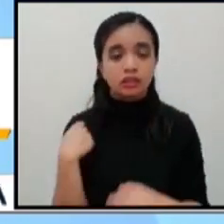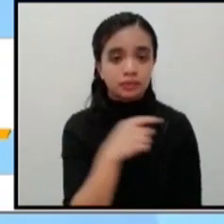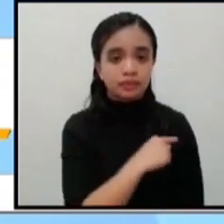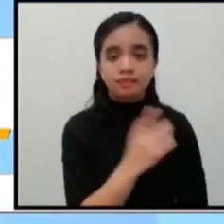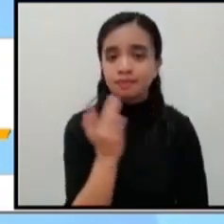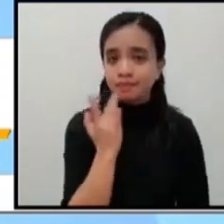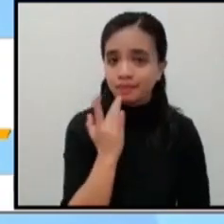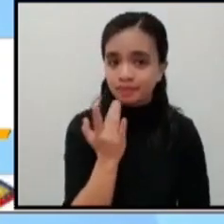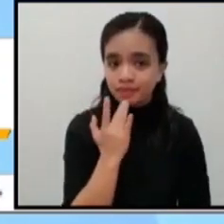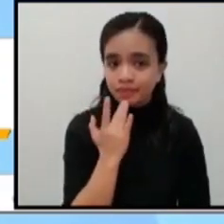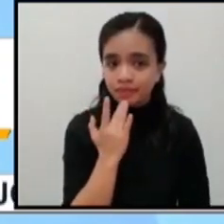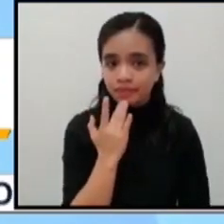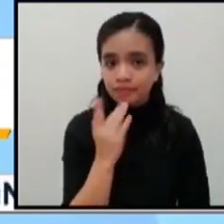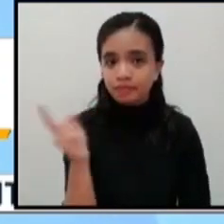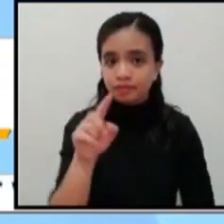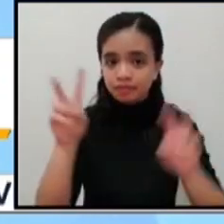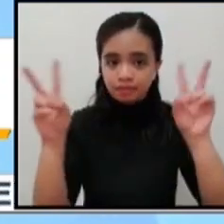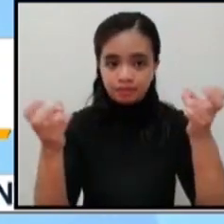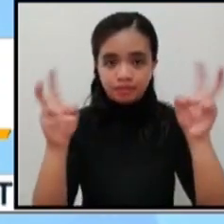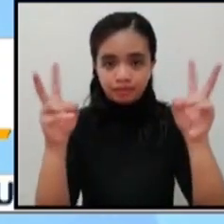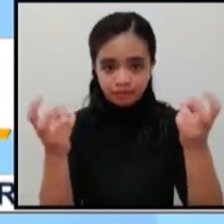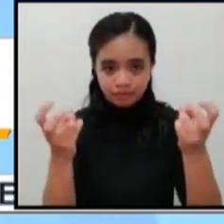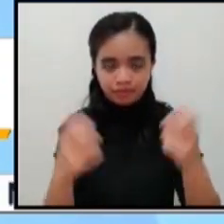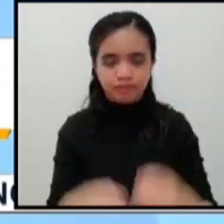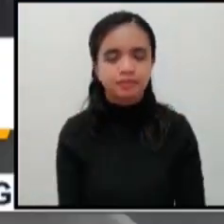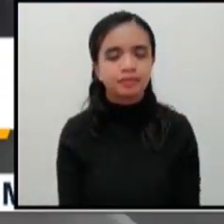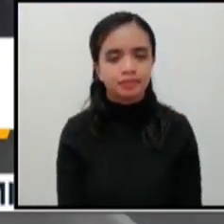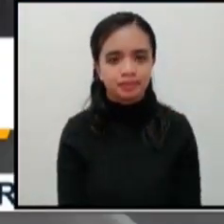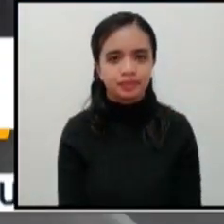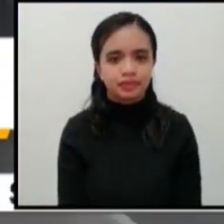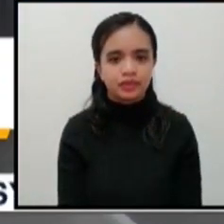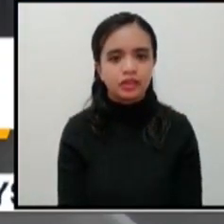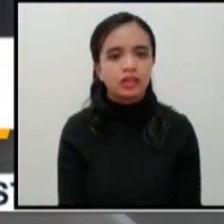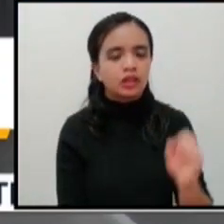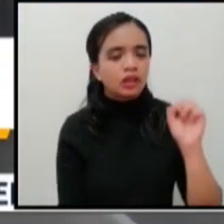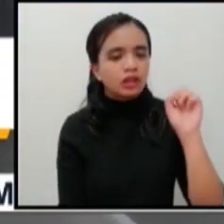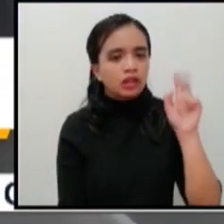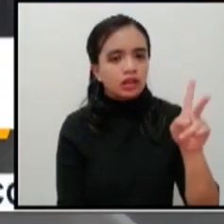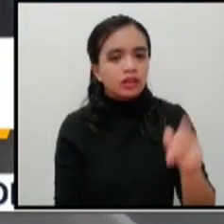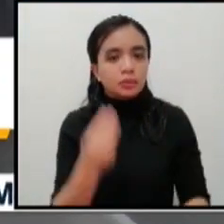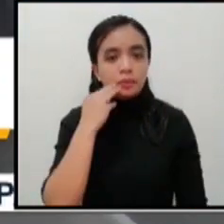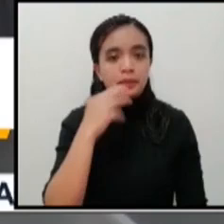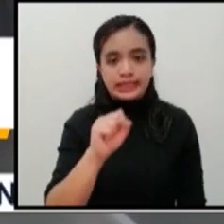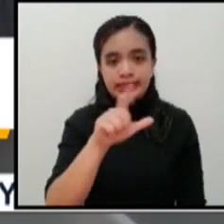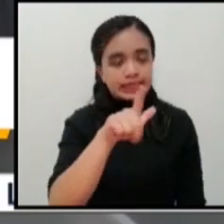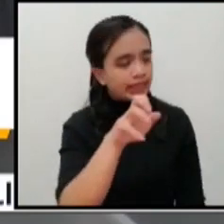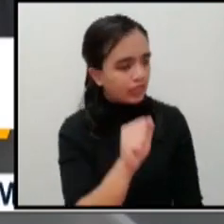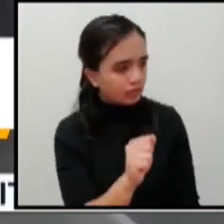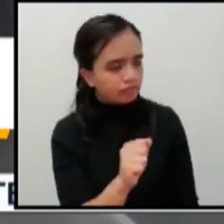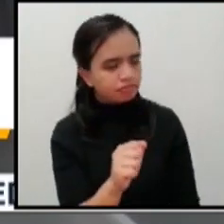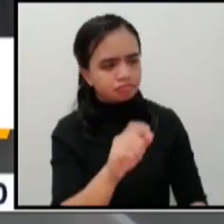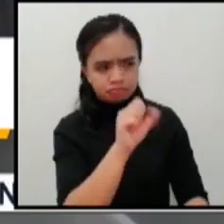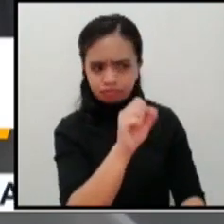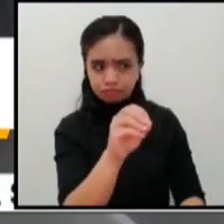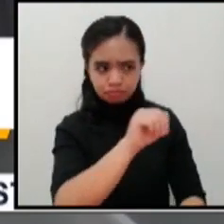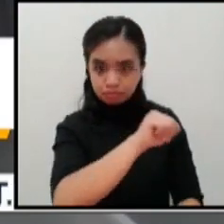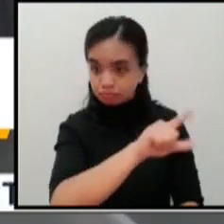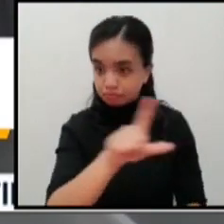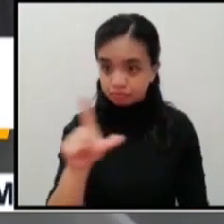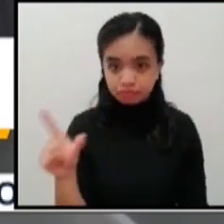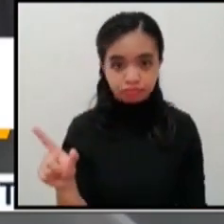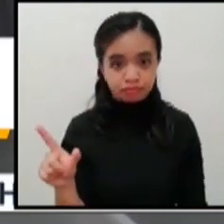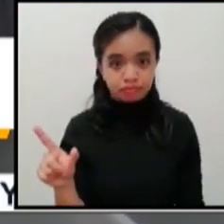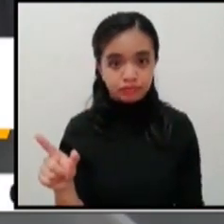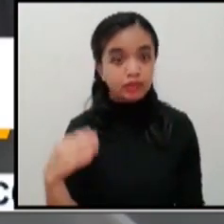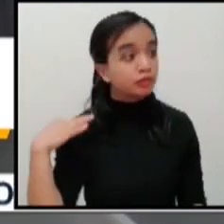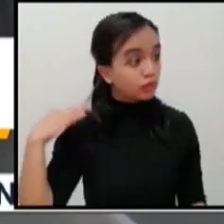yung tema ng Sinakulo sa Traslasyon. Okay, kay Miss Lea naman, ano? So, lahat kayo dito ay volunteers, tama